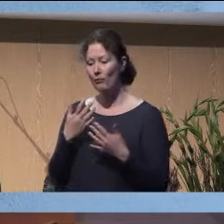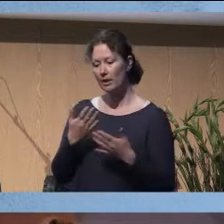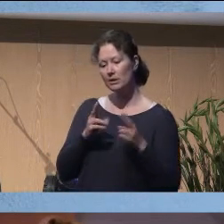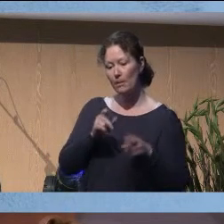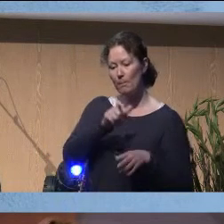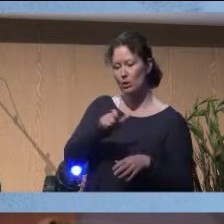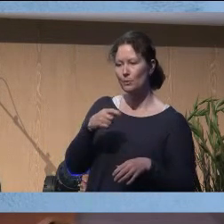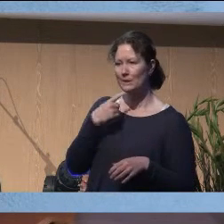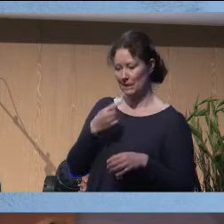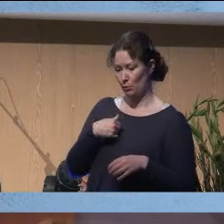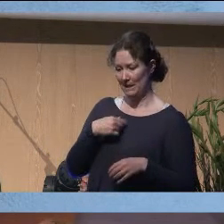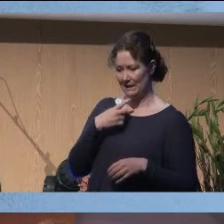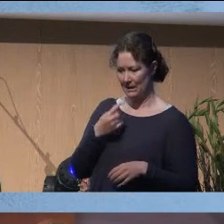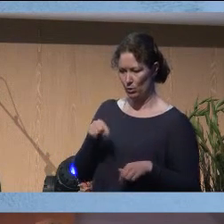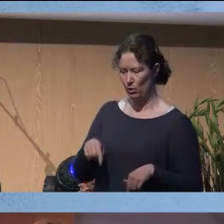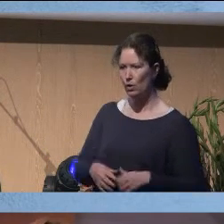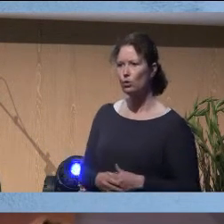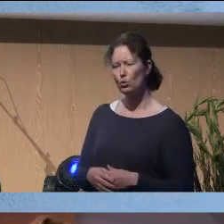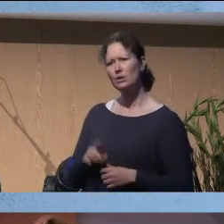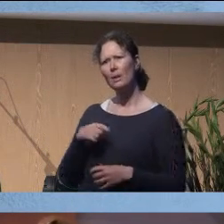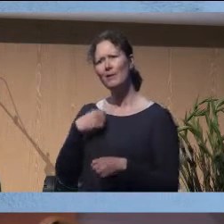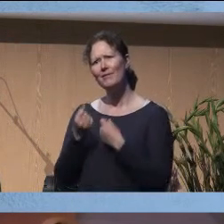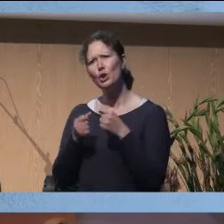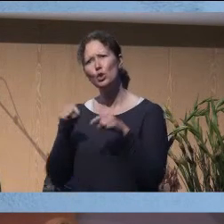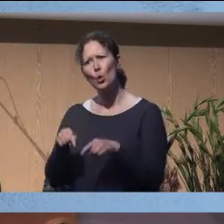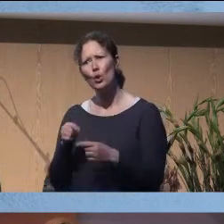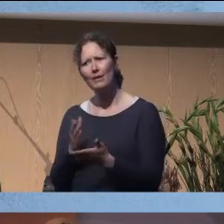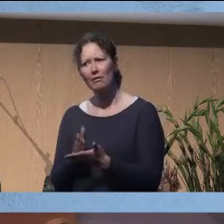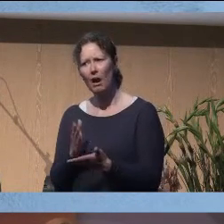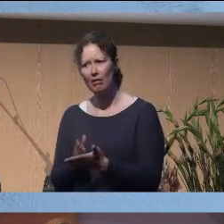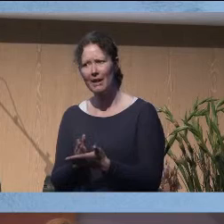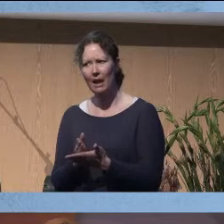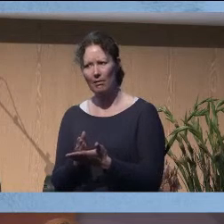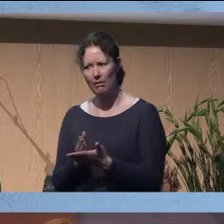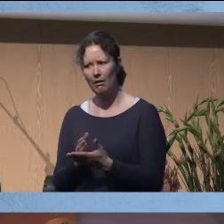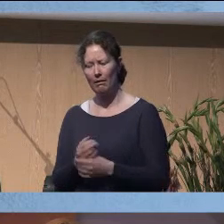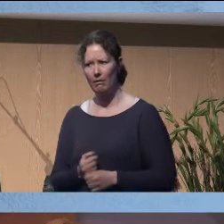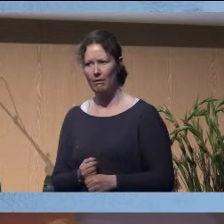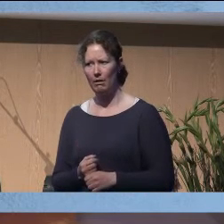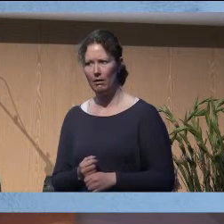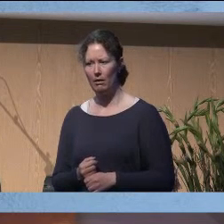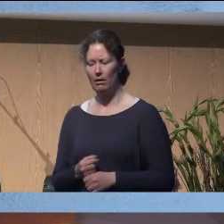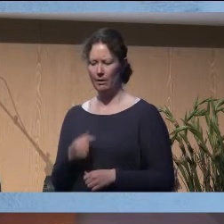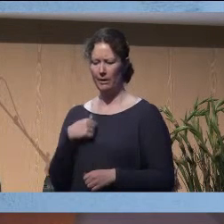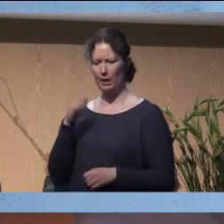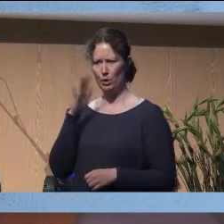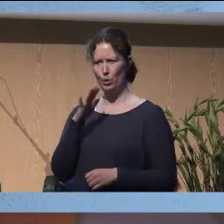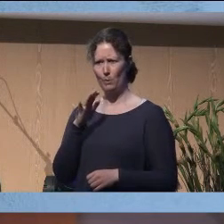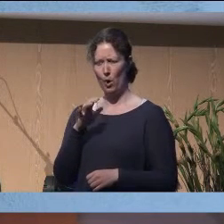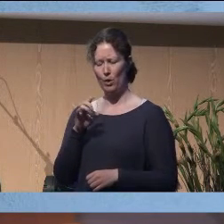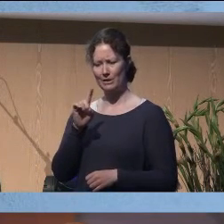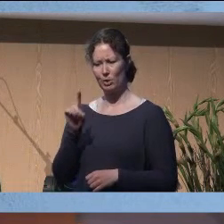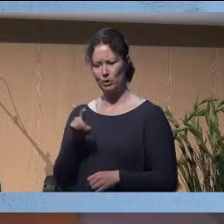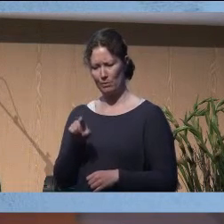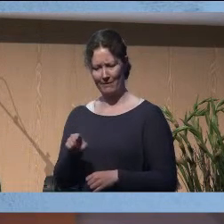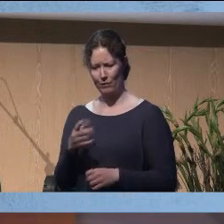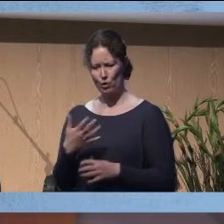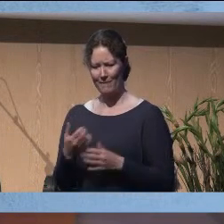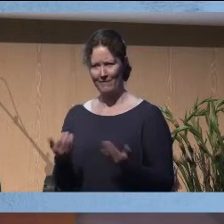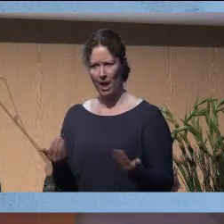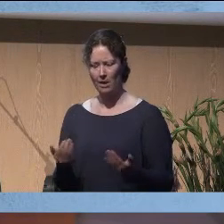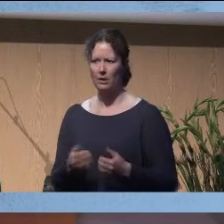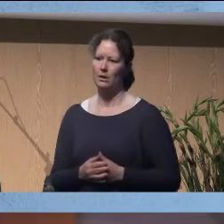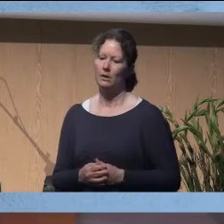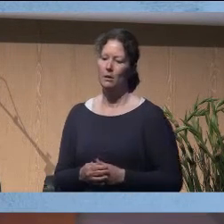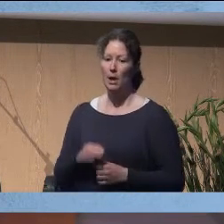personene som sier det, sier, ja, men vi gjør jo dette allerede. Og da lurer jeg på hvor spørsmålene kommer ifra. Men